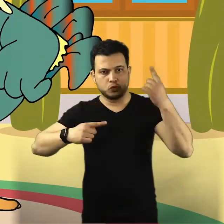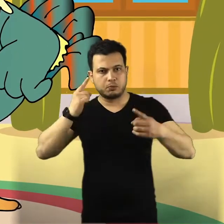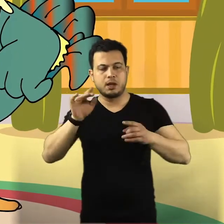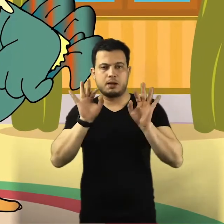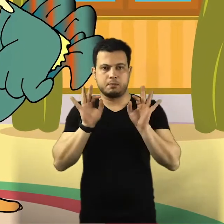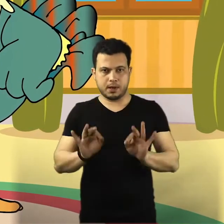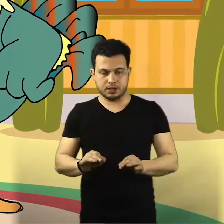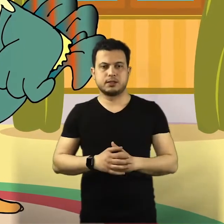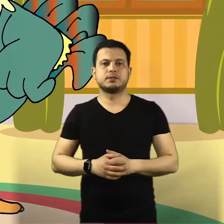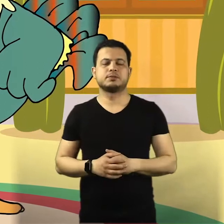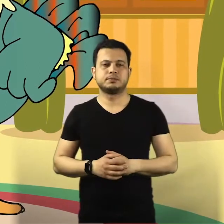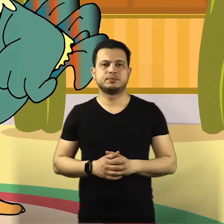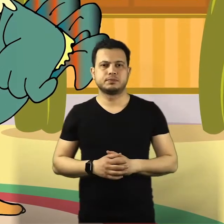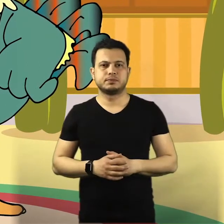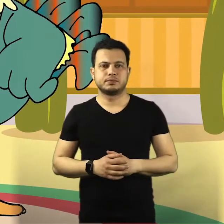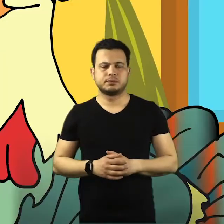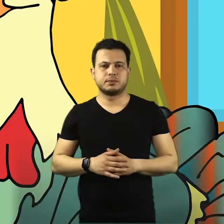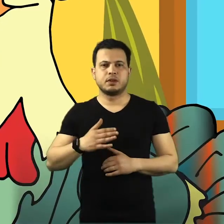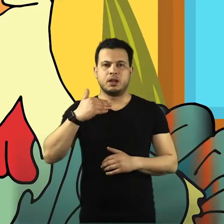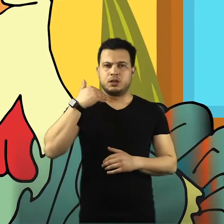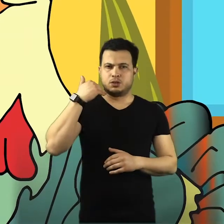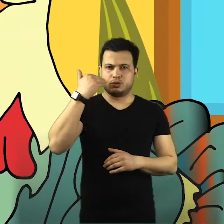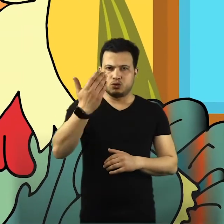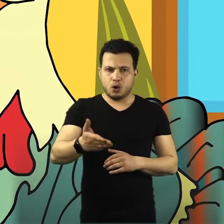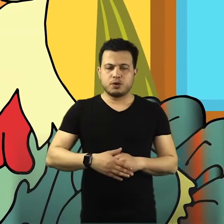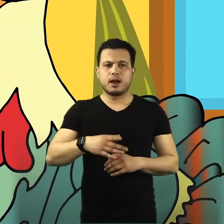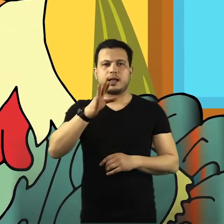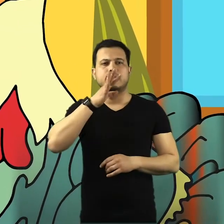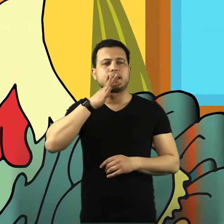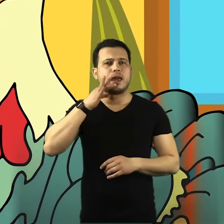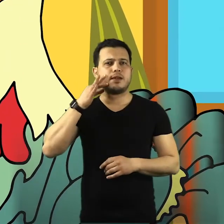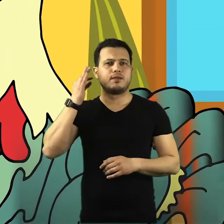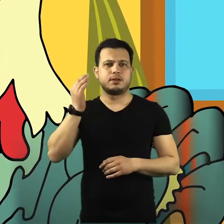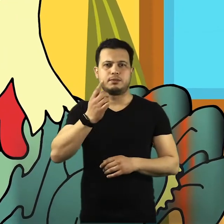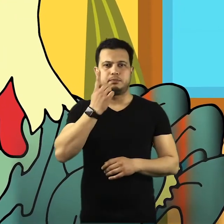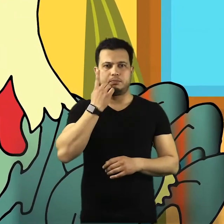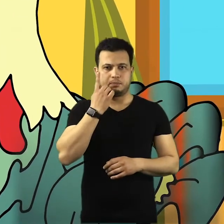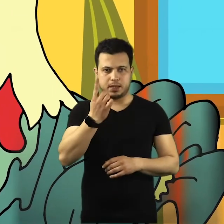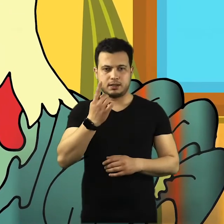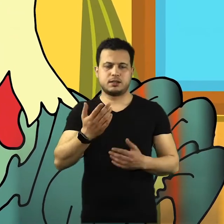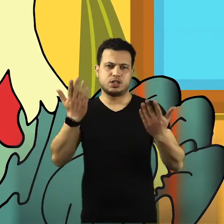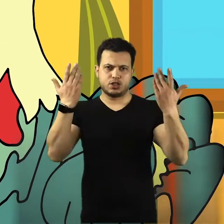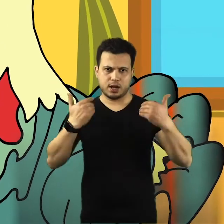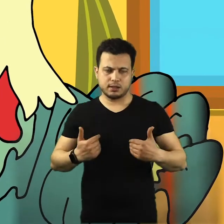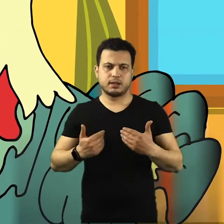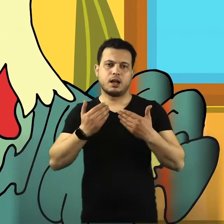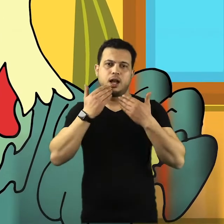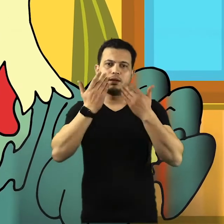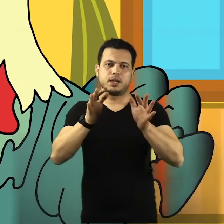Diyerek düşünmeye başladı Ardından da keyifli bir şekilde Buldum